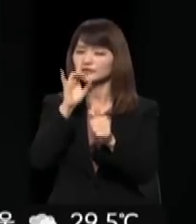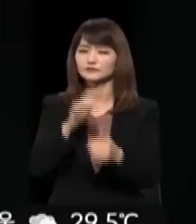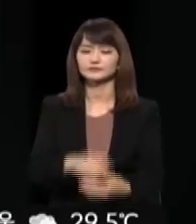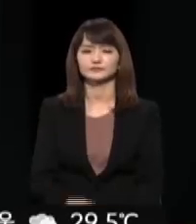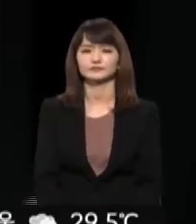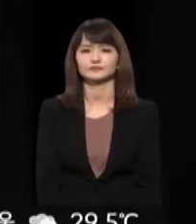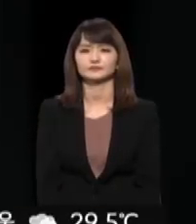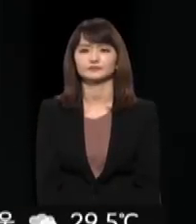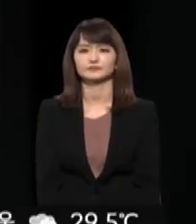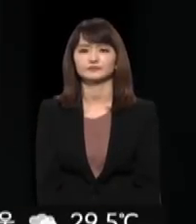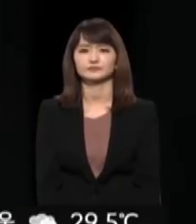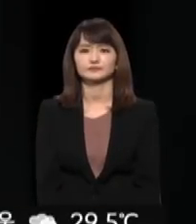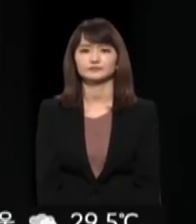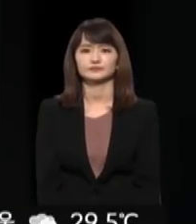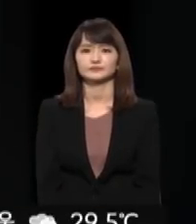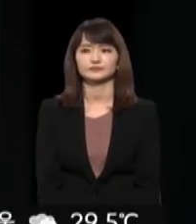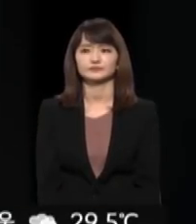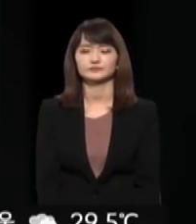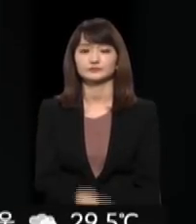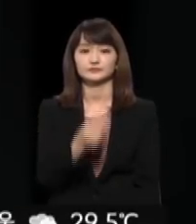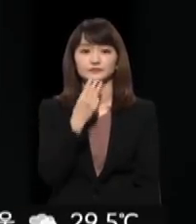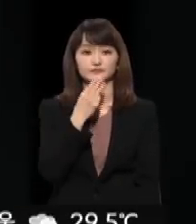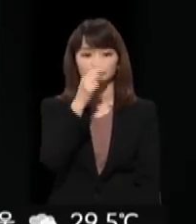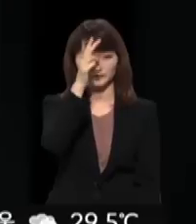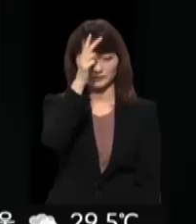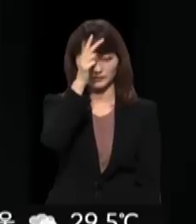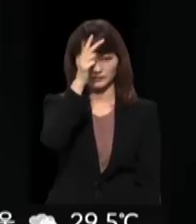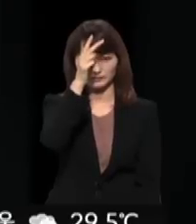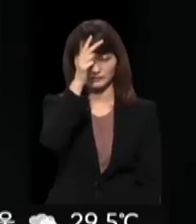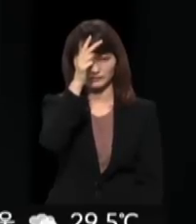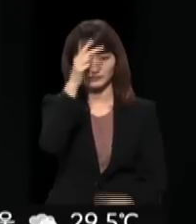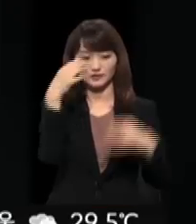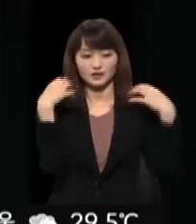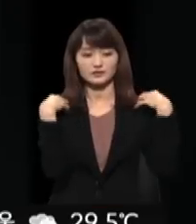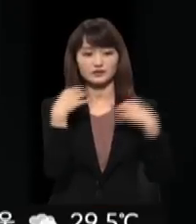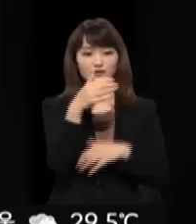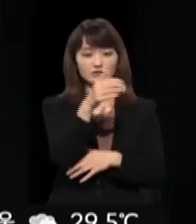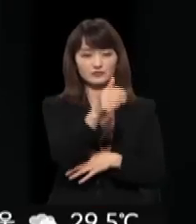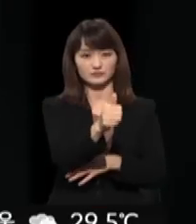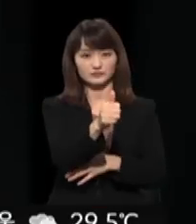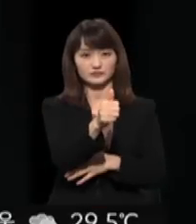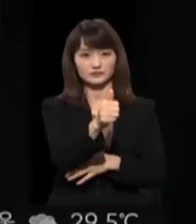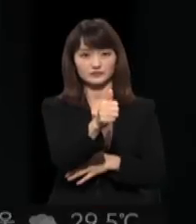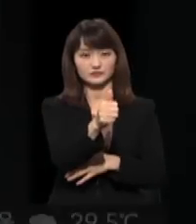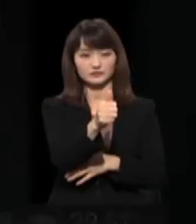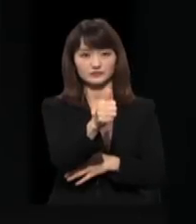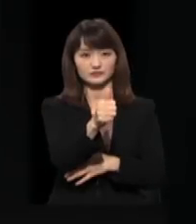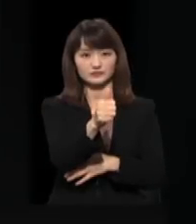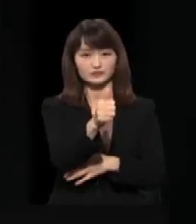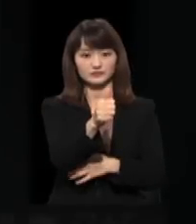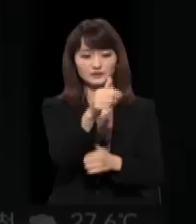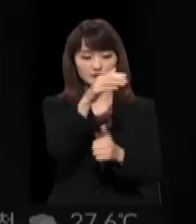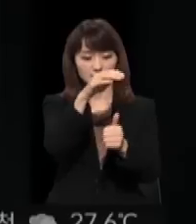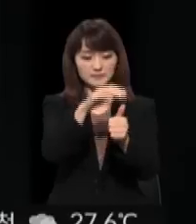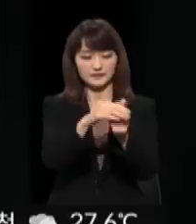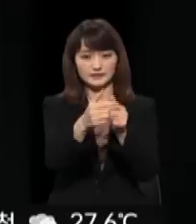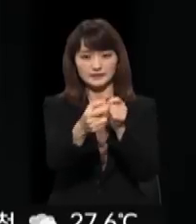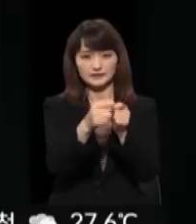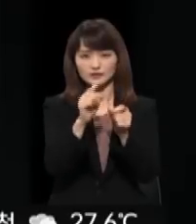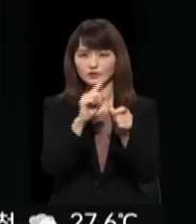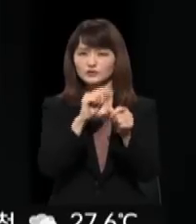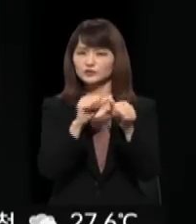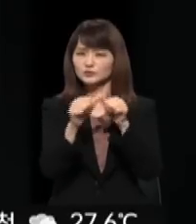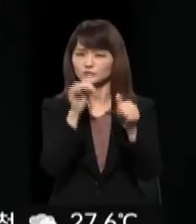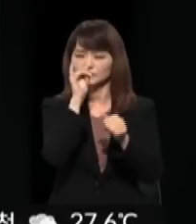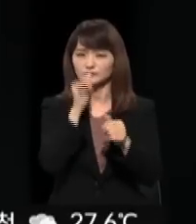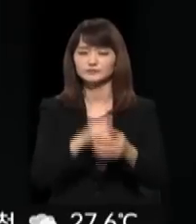그와 관련해서 뭐 서울경찰청장 인사를 앞두고서 어찌어찌했다라는 얘기도 돌고 또 관련된